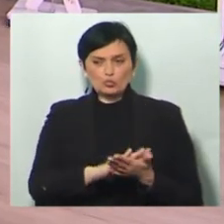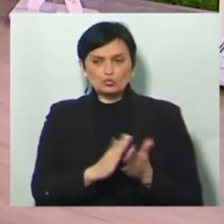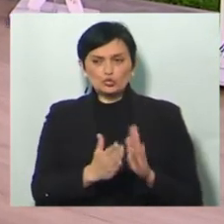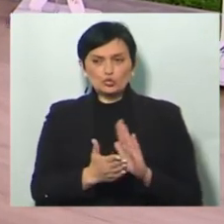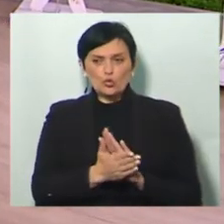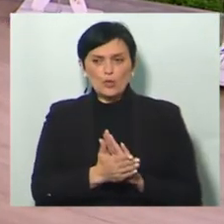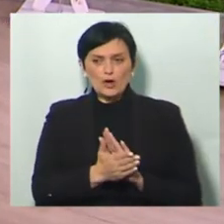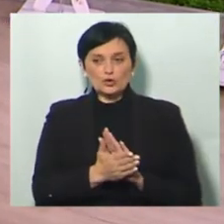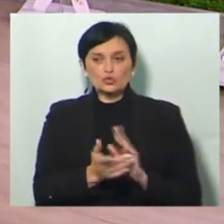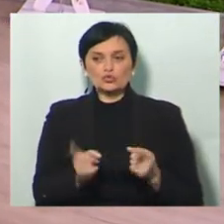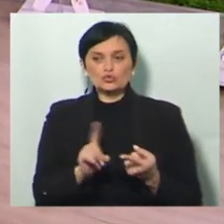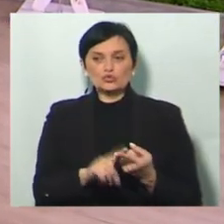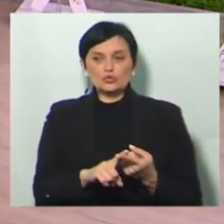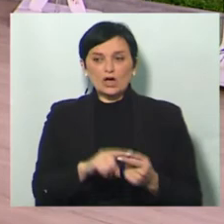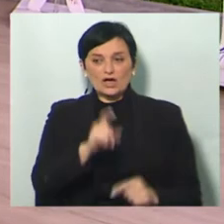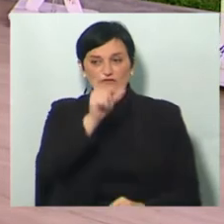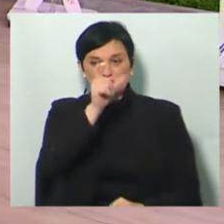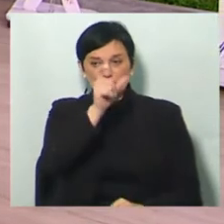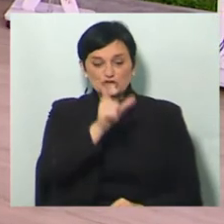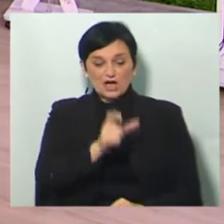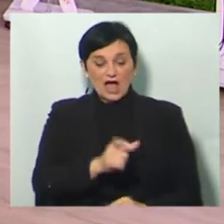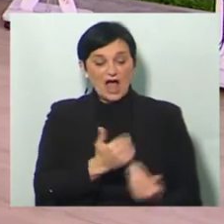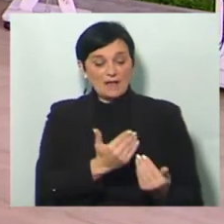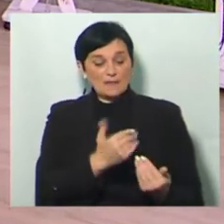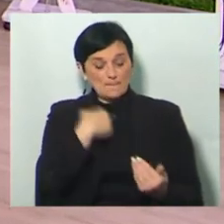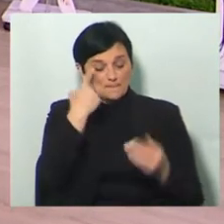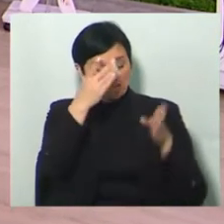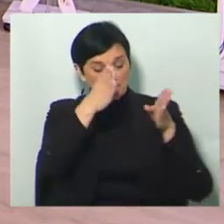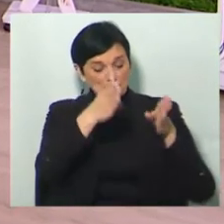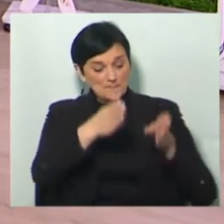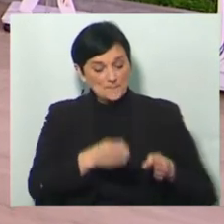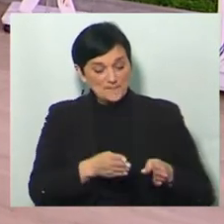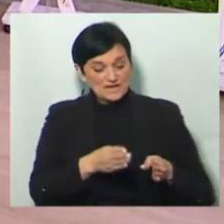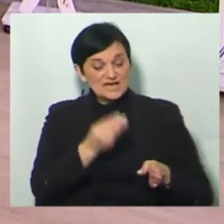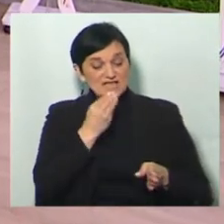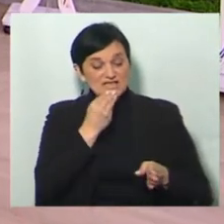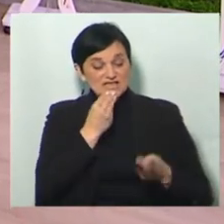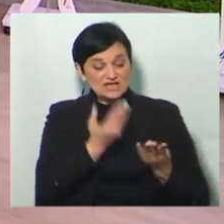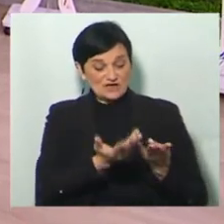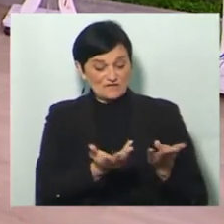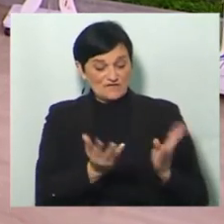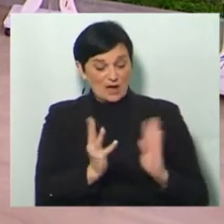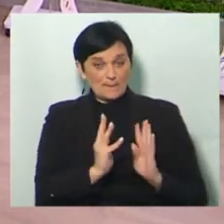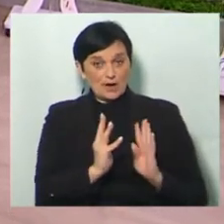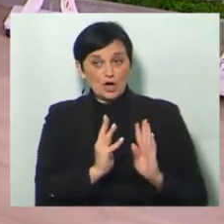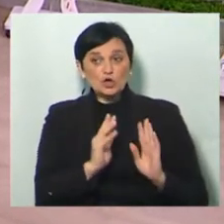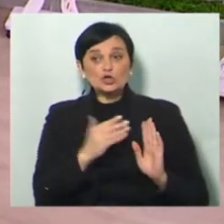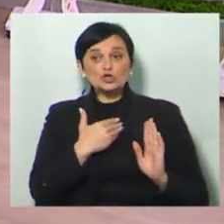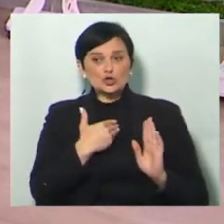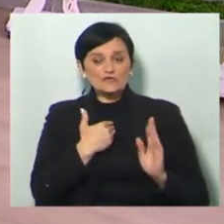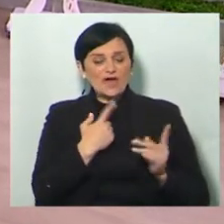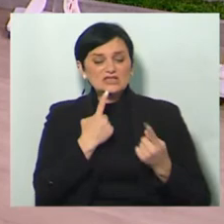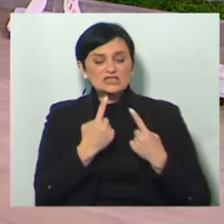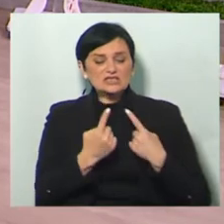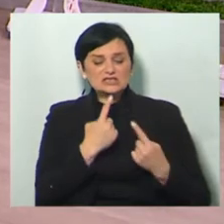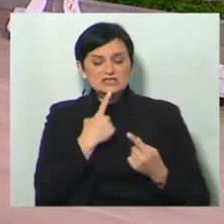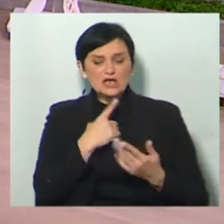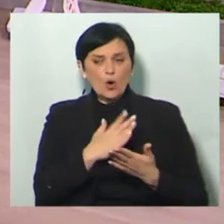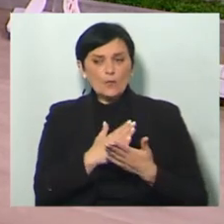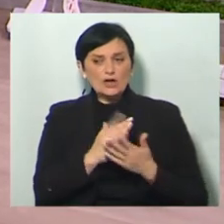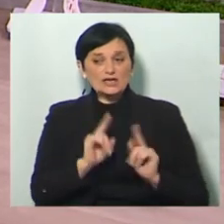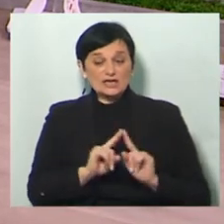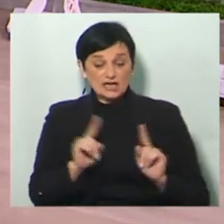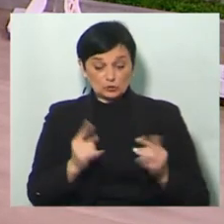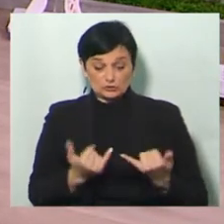რომელიც უკავშირდება ადამიანის პირად სივრცეს კვებაში. Და პირადი სივრცე ყოველთვის არის ხოლმე ჩვენი საუბრის საგანი,